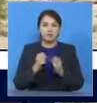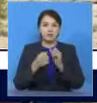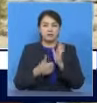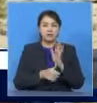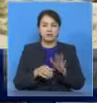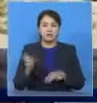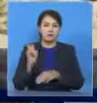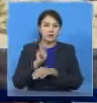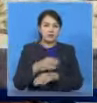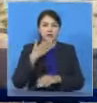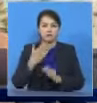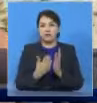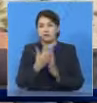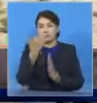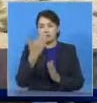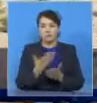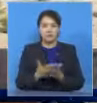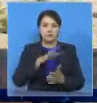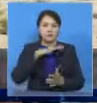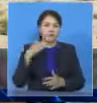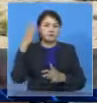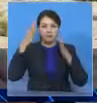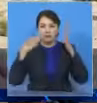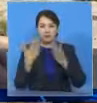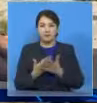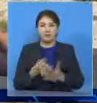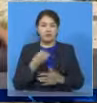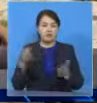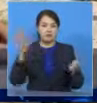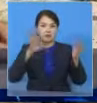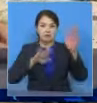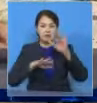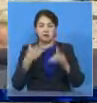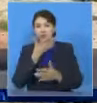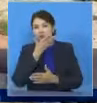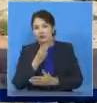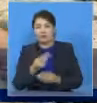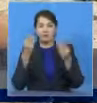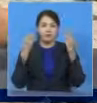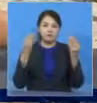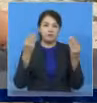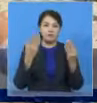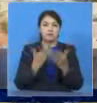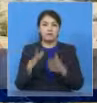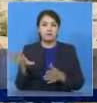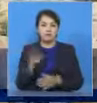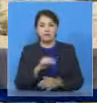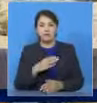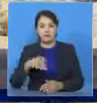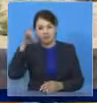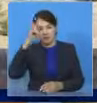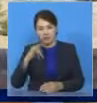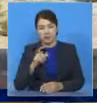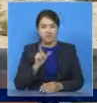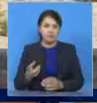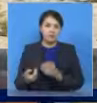16 поездок. Спрос очень высокий. Многие мечтают попасть на меловые горы, насладиться их красотой и величественностью. Со всех уголков Казахстана